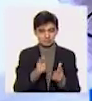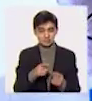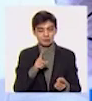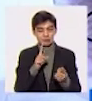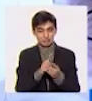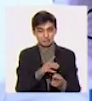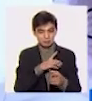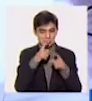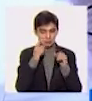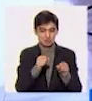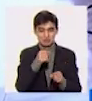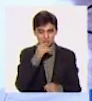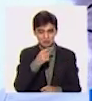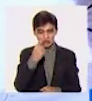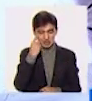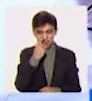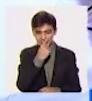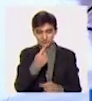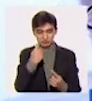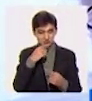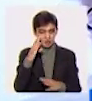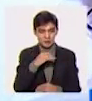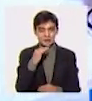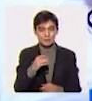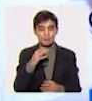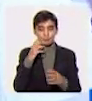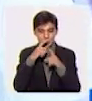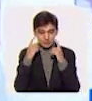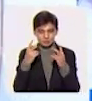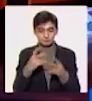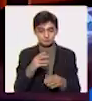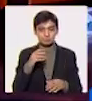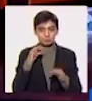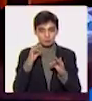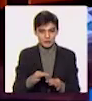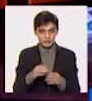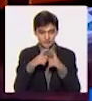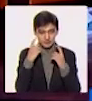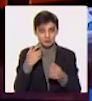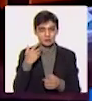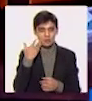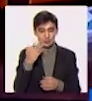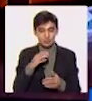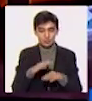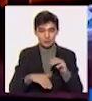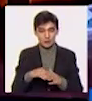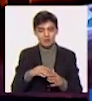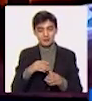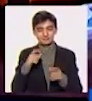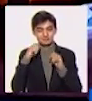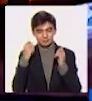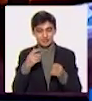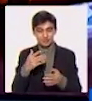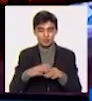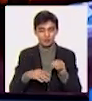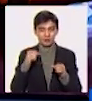алмайды. Сондықтан масканы қолданған кезде дұрыс қолдану, қол мен ауызға шешкеннен кейін көзді сүртпеу, мұрынды ауызға